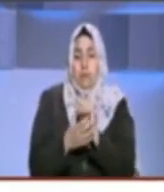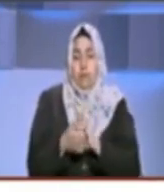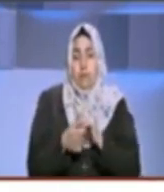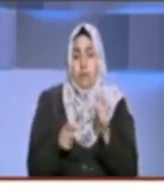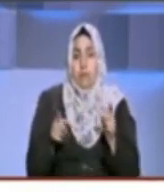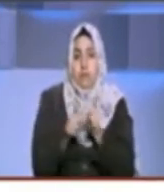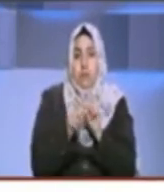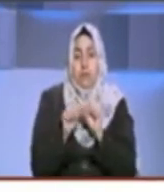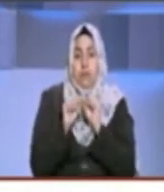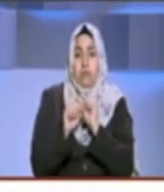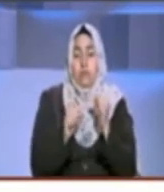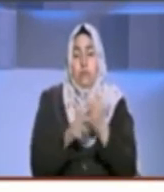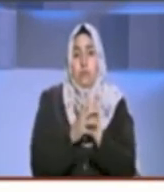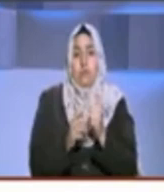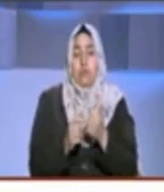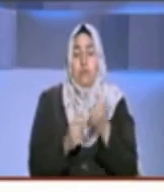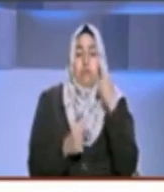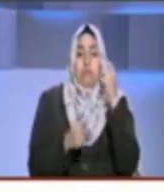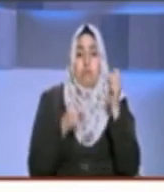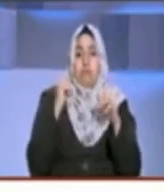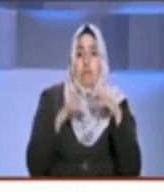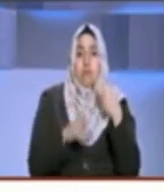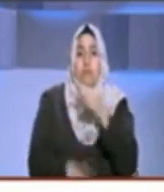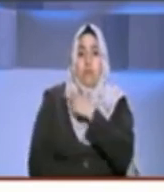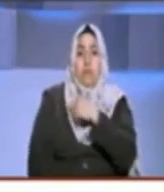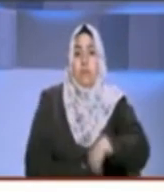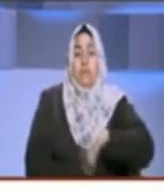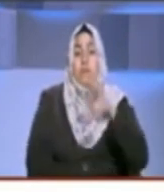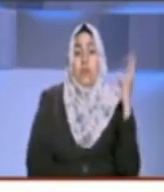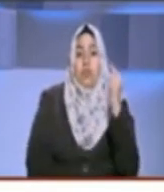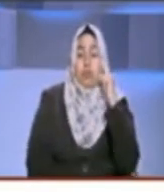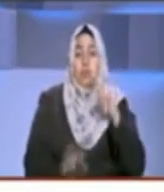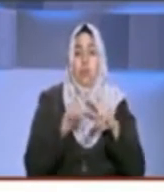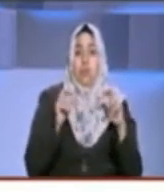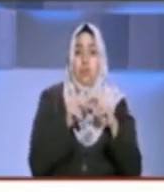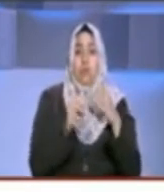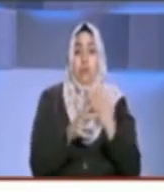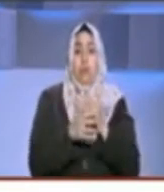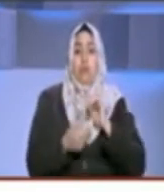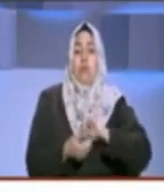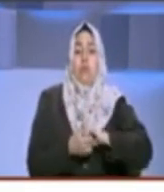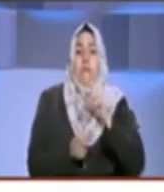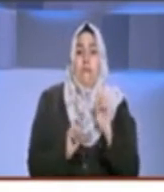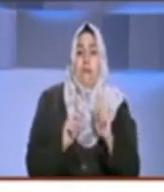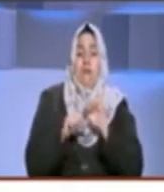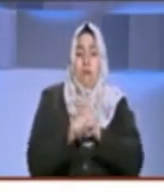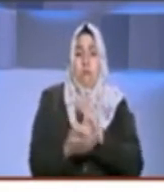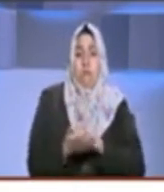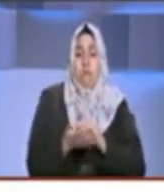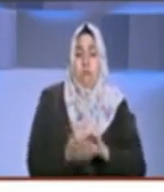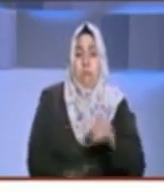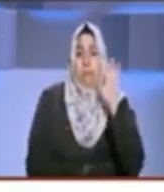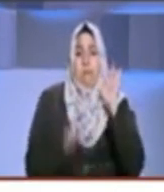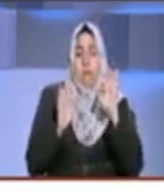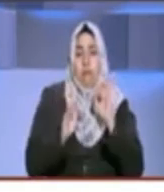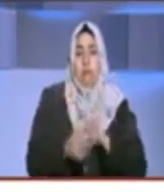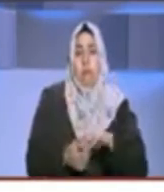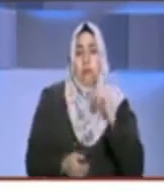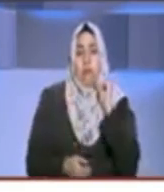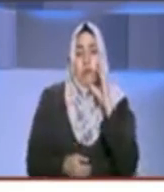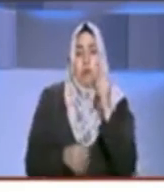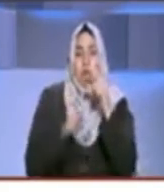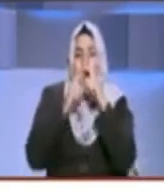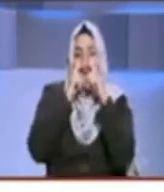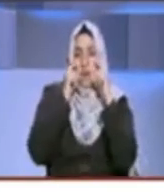ذاته كان محل جدل بحكم ان الكل كان يستكشف ويسبر اغوار هذا الفيروس منذ البدايه، من يقول ان ارتداء الكمامه